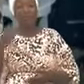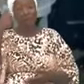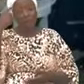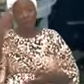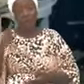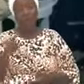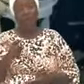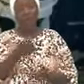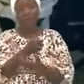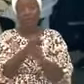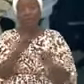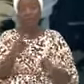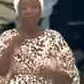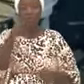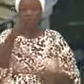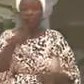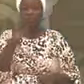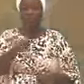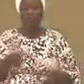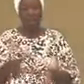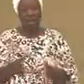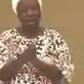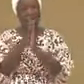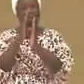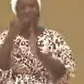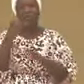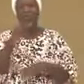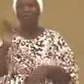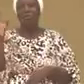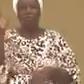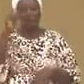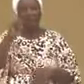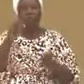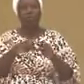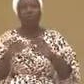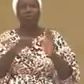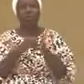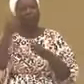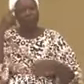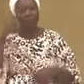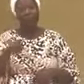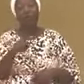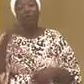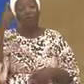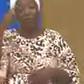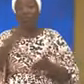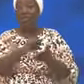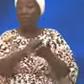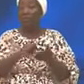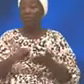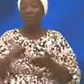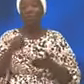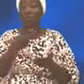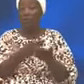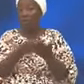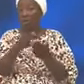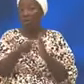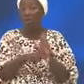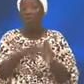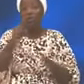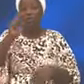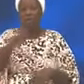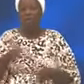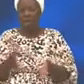pour le salut tu dois réclamait demandé pour qu'il le fasse pour toi scientifique a sion la sainteté